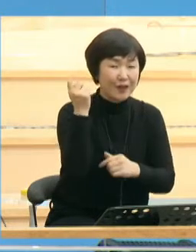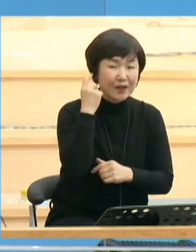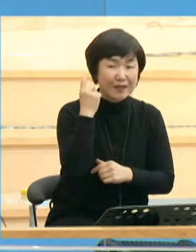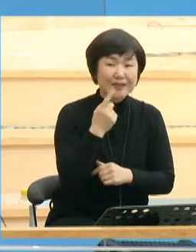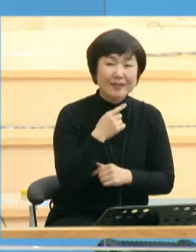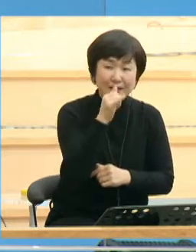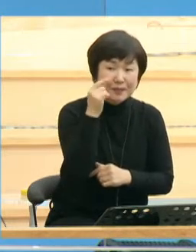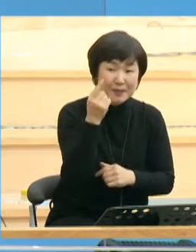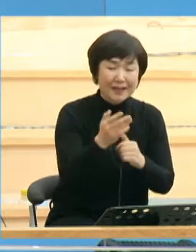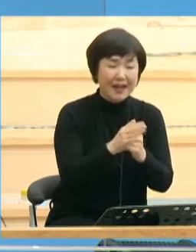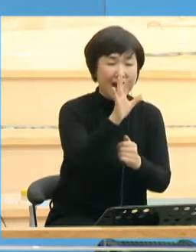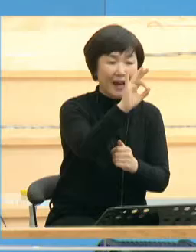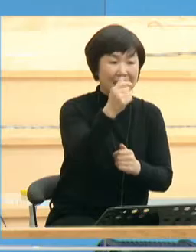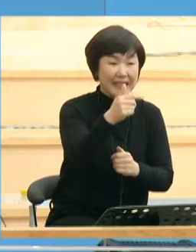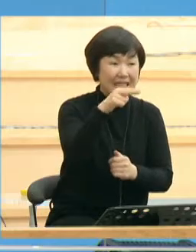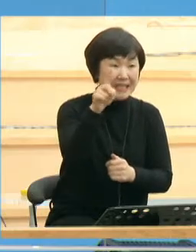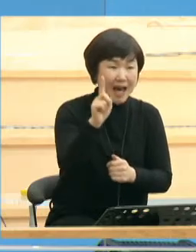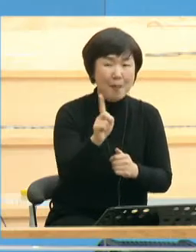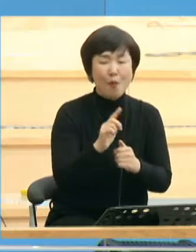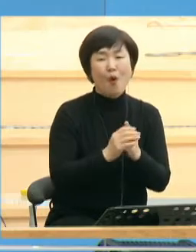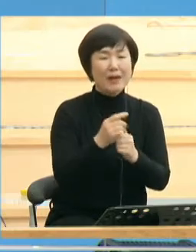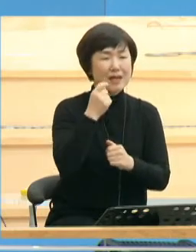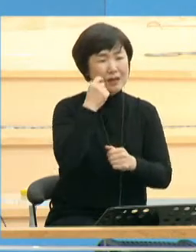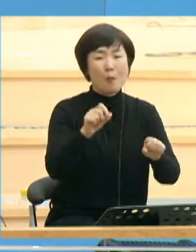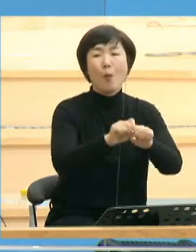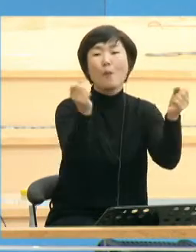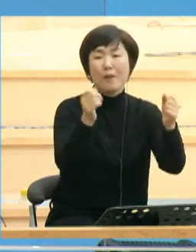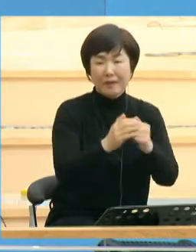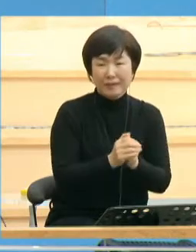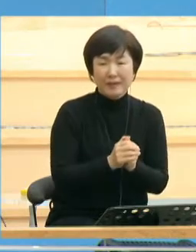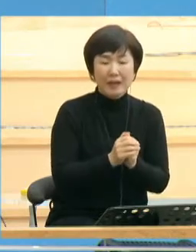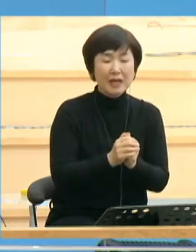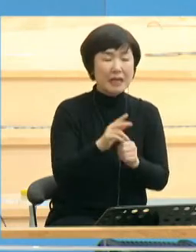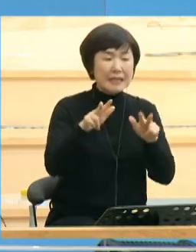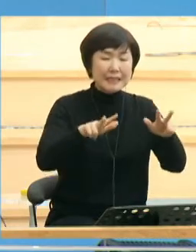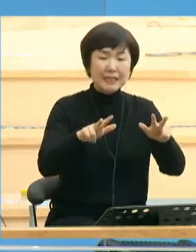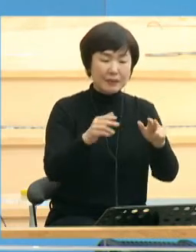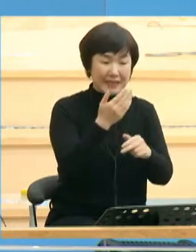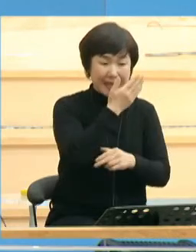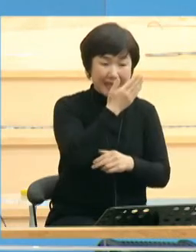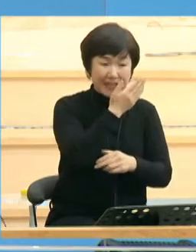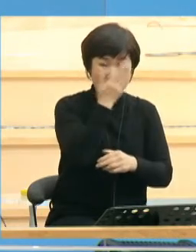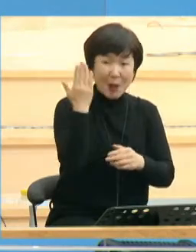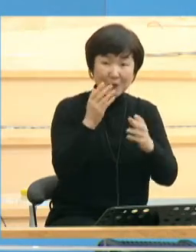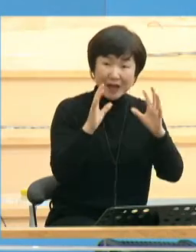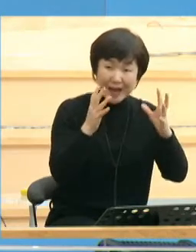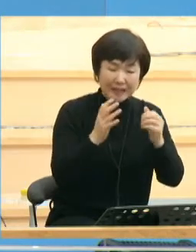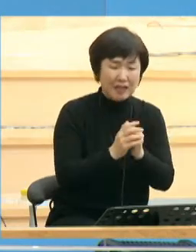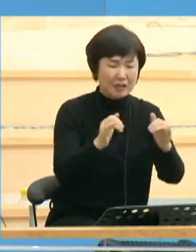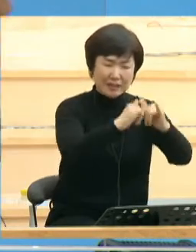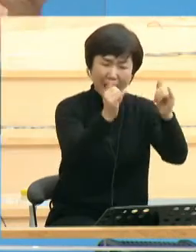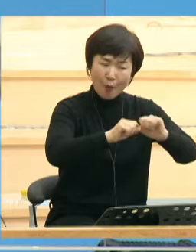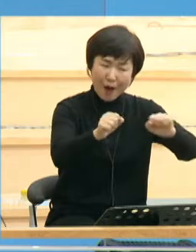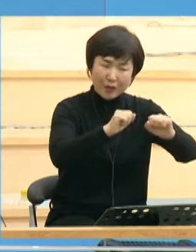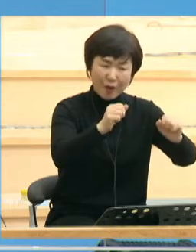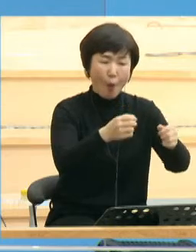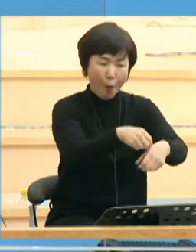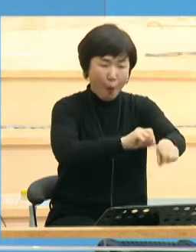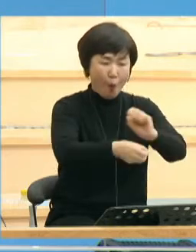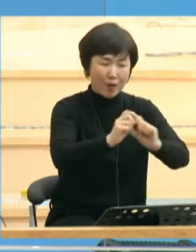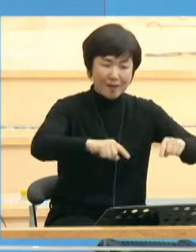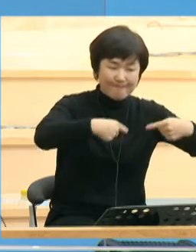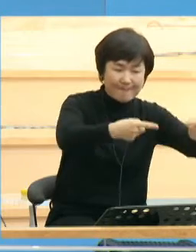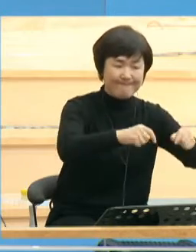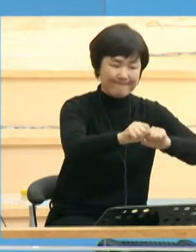그러니까 밀레 넷의 세대들이 어떤 사회생활이 든지 어떤 집단 차안에서 적극적으로 참여한다 함께 올린다